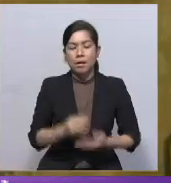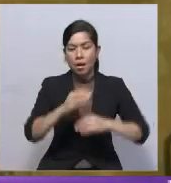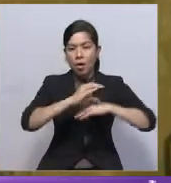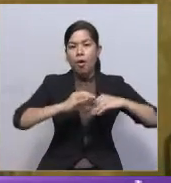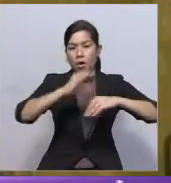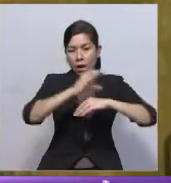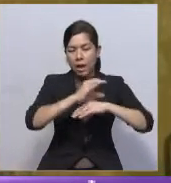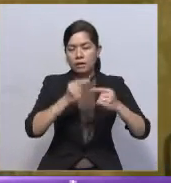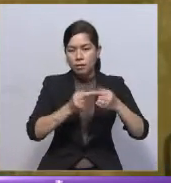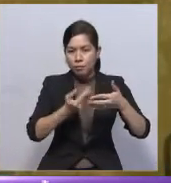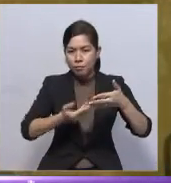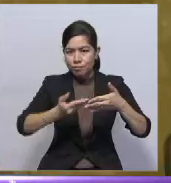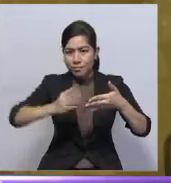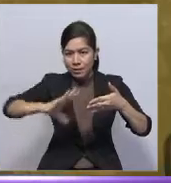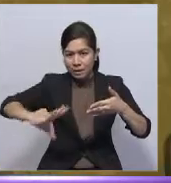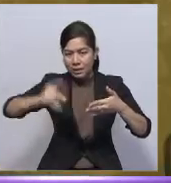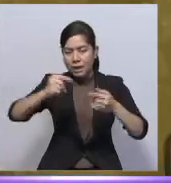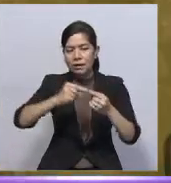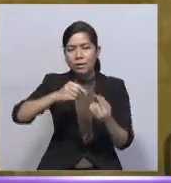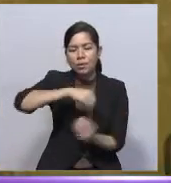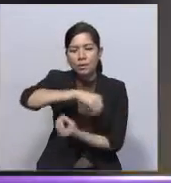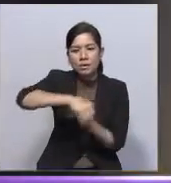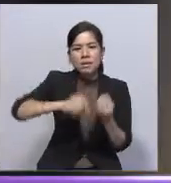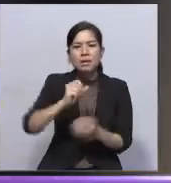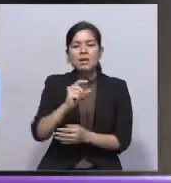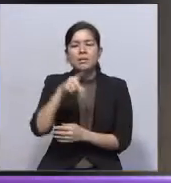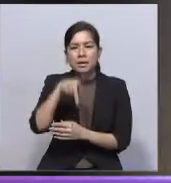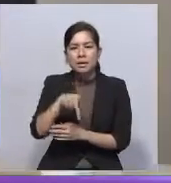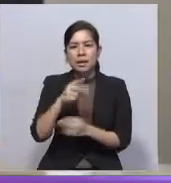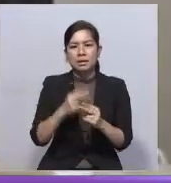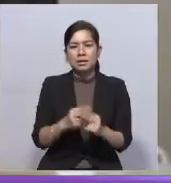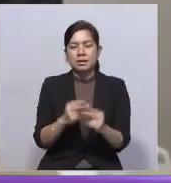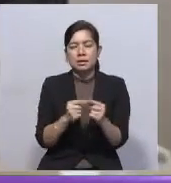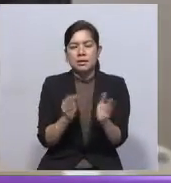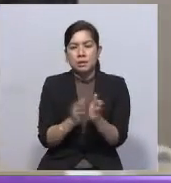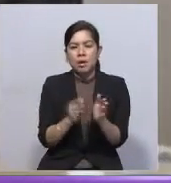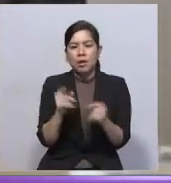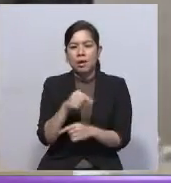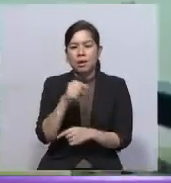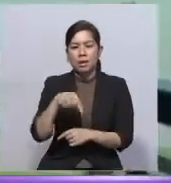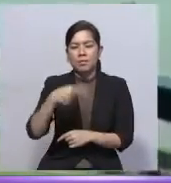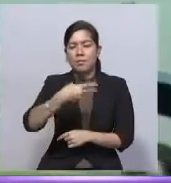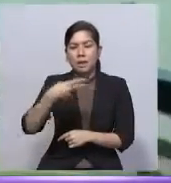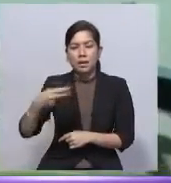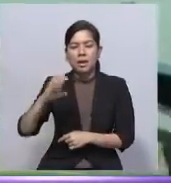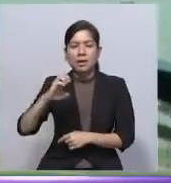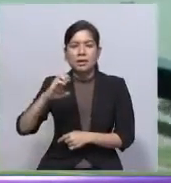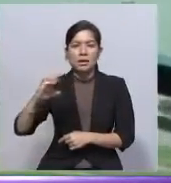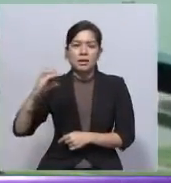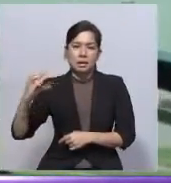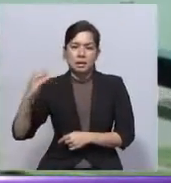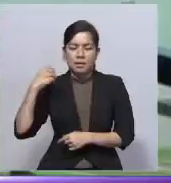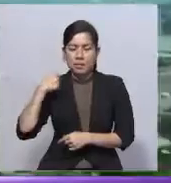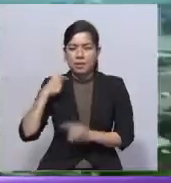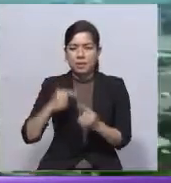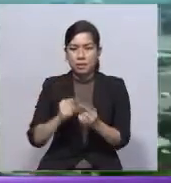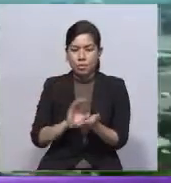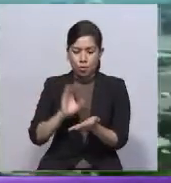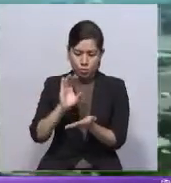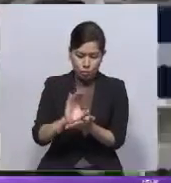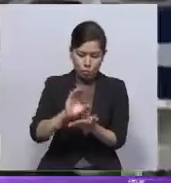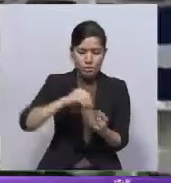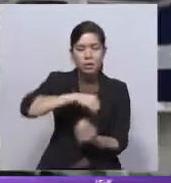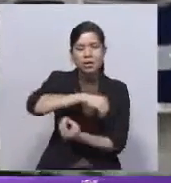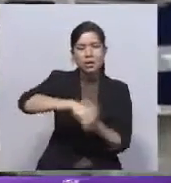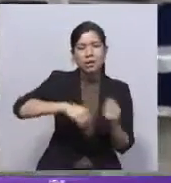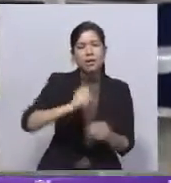งการพัฒนาระเบียงเศรษฐกิจพิเศษภาคตะวันออกหรือ EEC เป็นการส่งเสริมการลงทุนในพื้นที่เขตเศรษฐกิจที่มีศักย